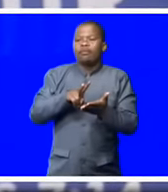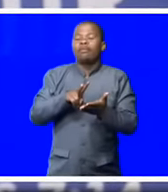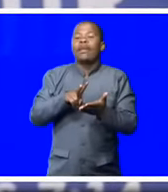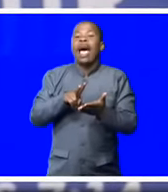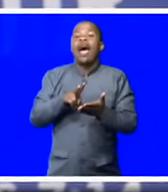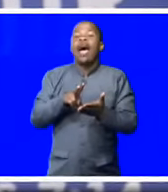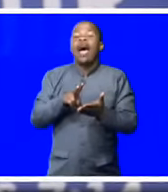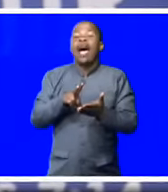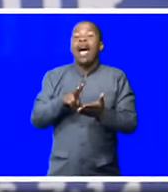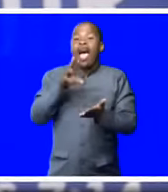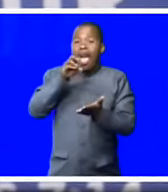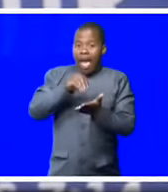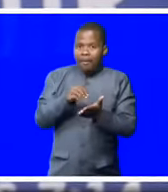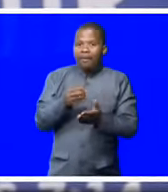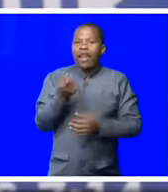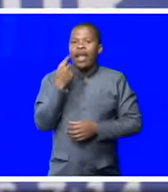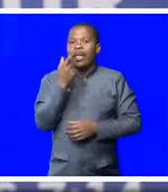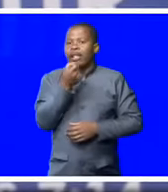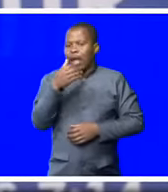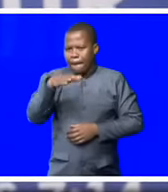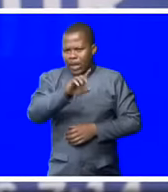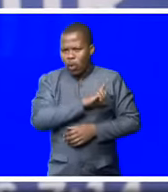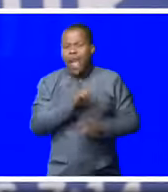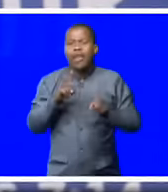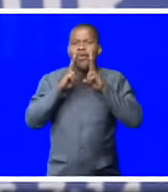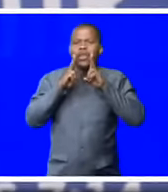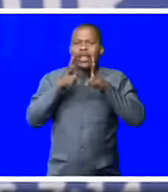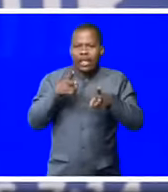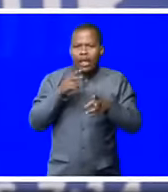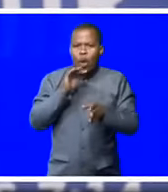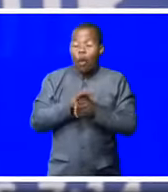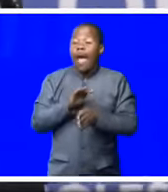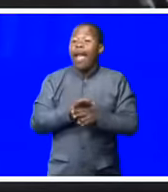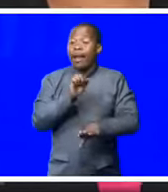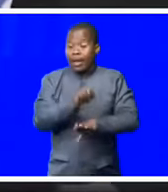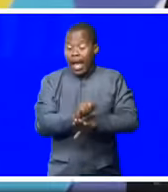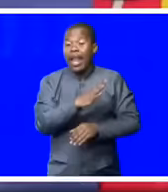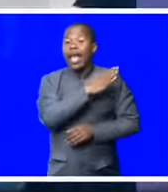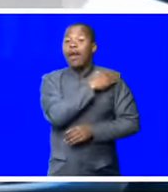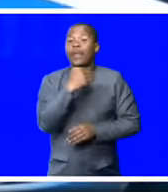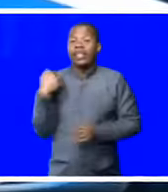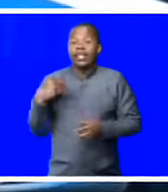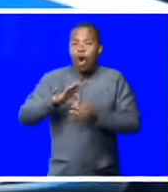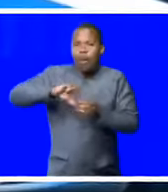umkhosi wemhlanga uligcapho lesive kungakoti khuliti khutsata kuthi dikhiphe imbali